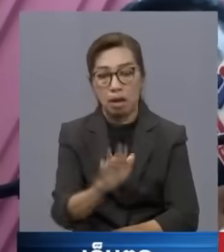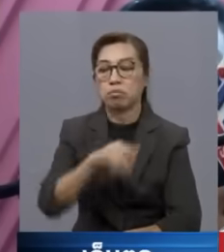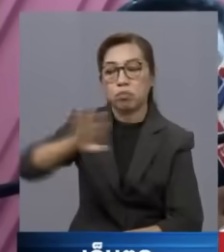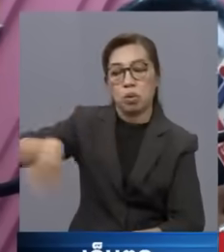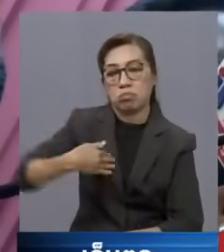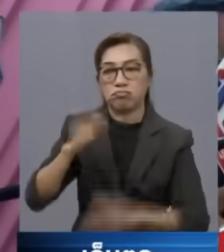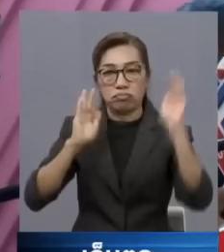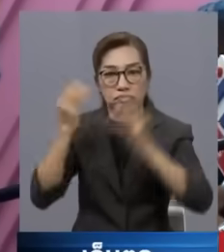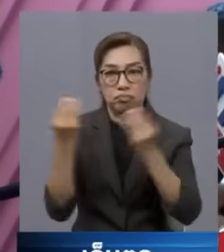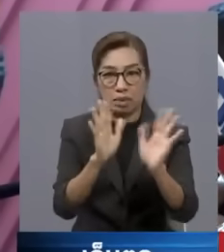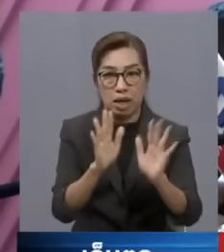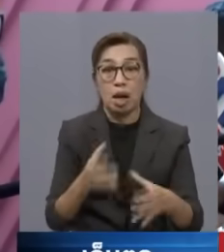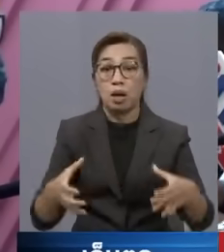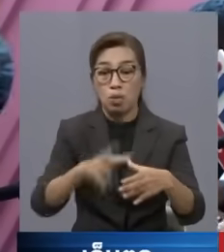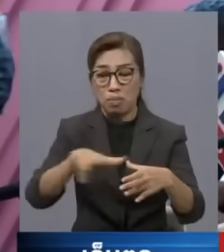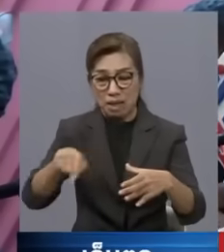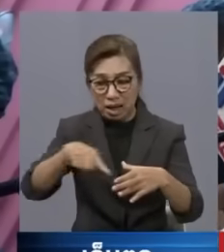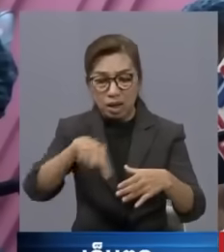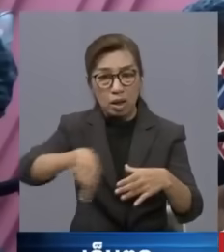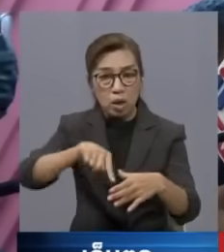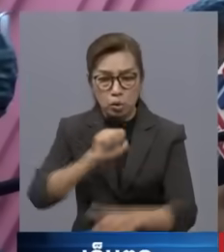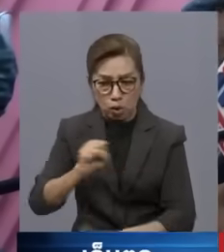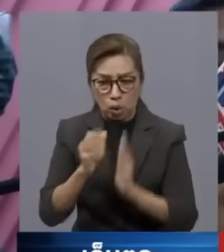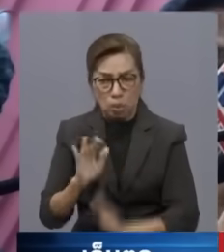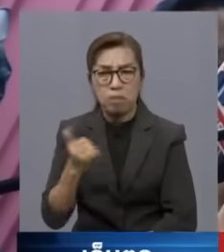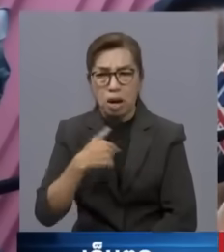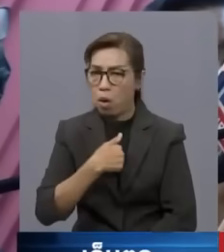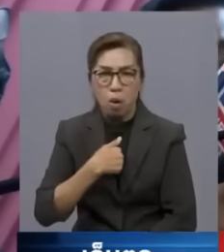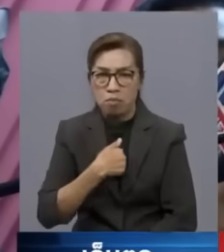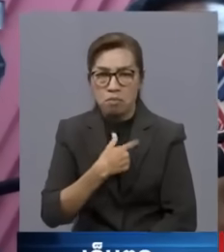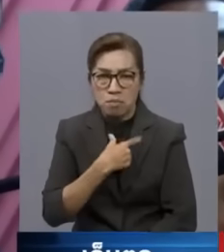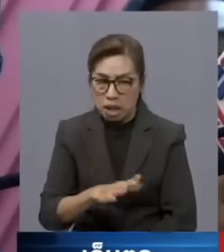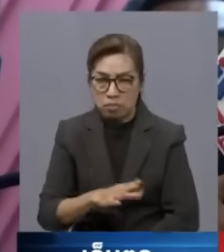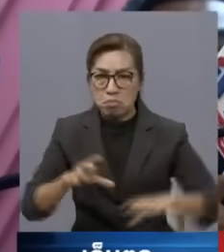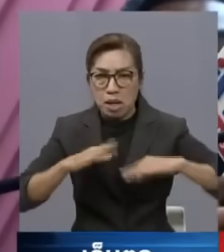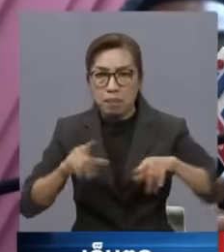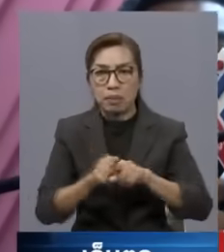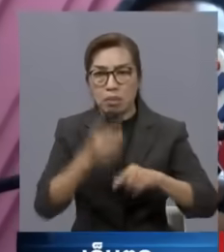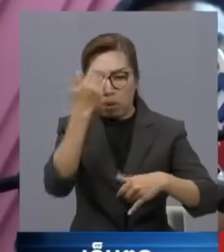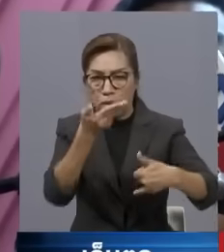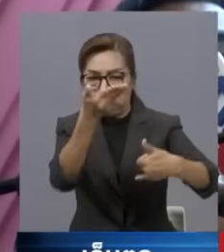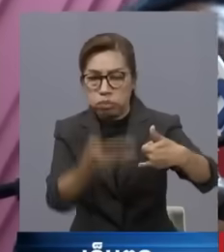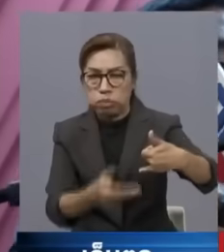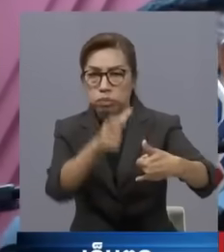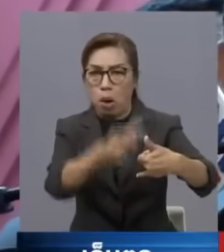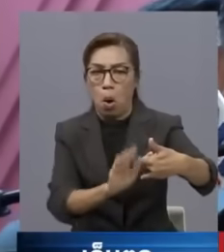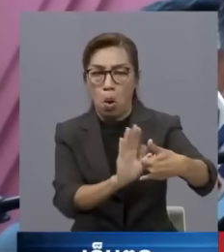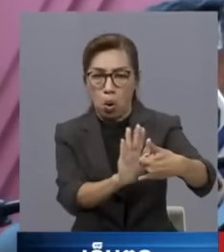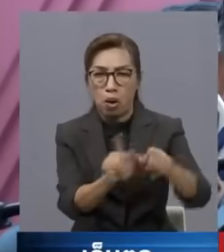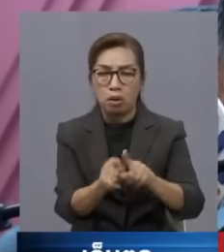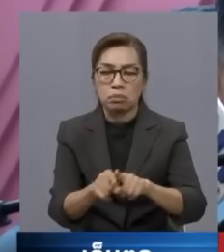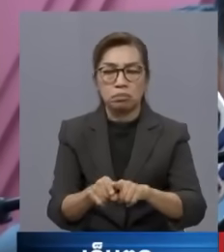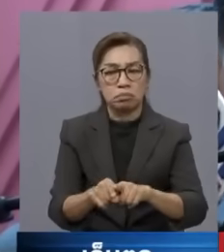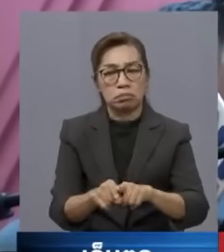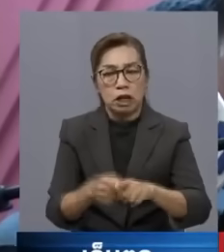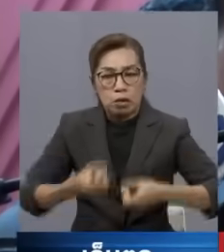การก่อหวอดต้านคุณเสฏฐาเหมือนกันนะภายในเพราะไม่ชอบในบุคลิกภาพการแสดงออกทางการเมืองเรียกร้องให้